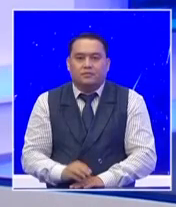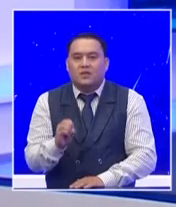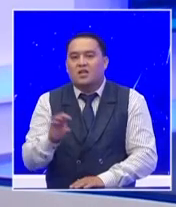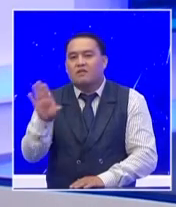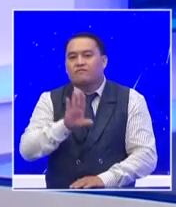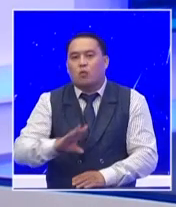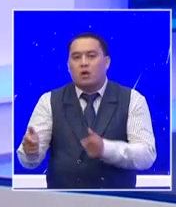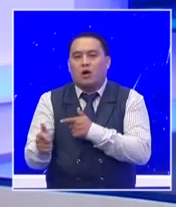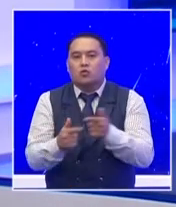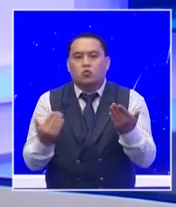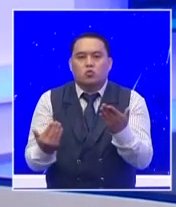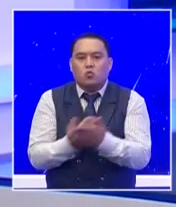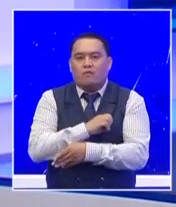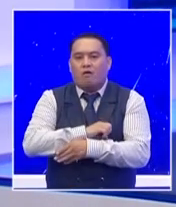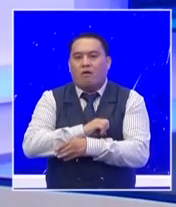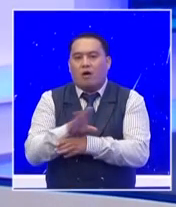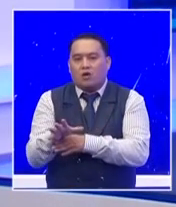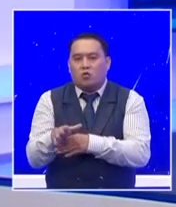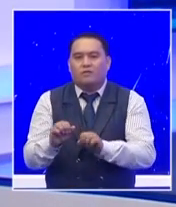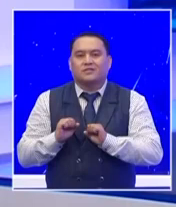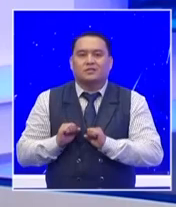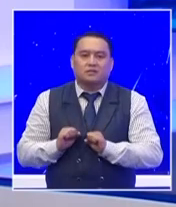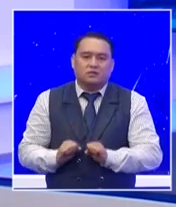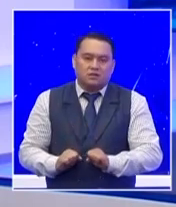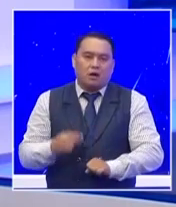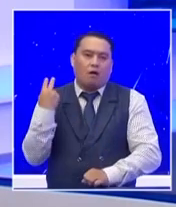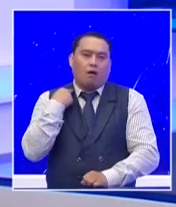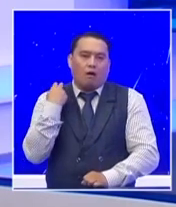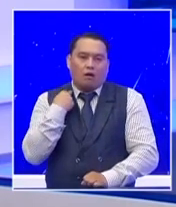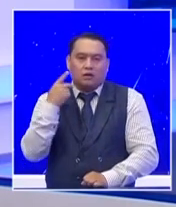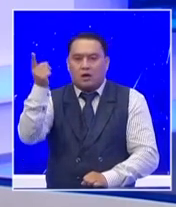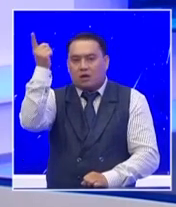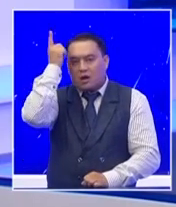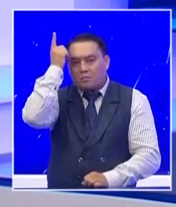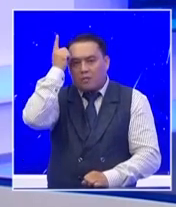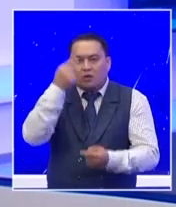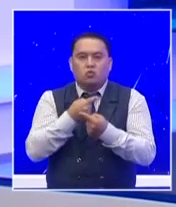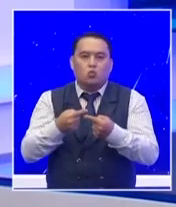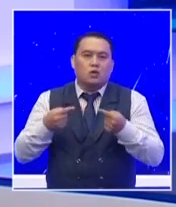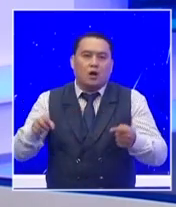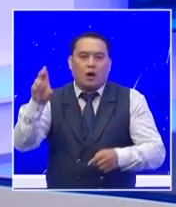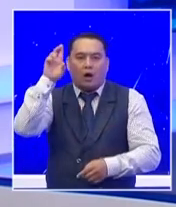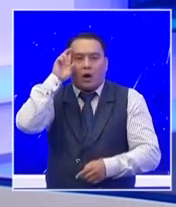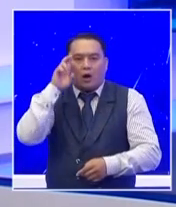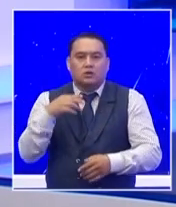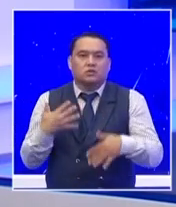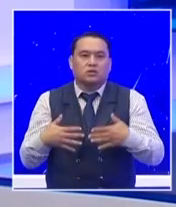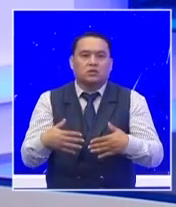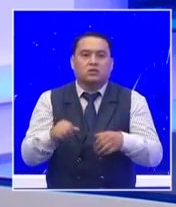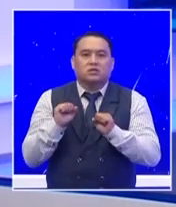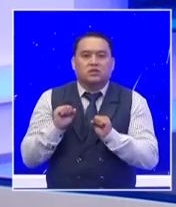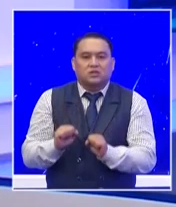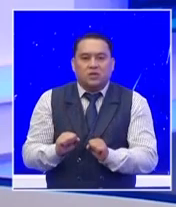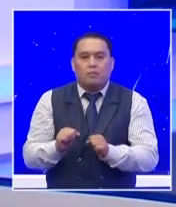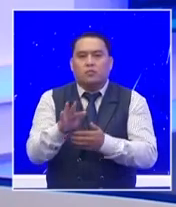Европа готовится к новой волне коронавируса, в связи с чем власти Великобритании, Германии и ряда других стран решили не ослаблять карантинных